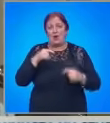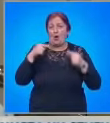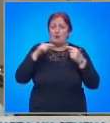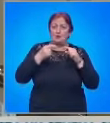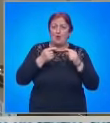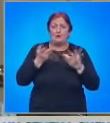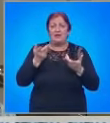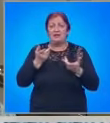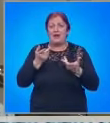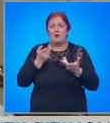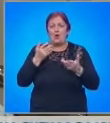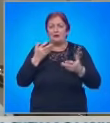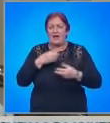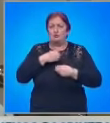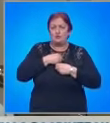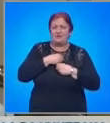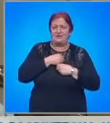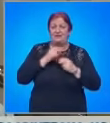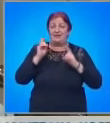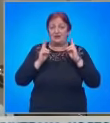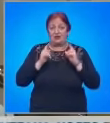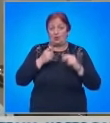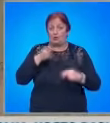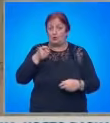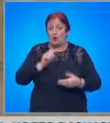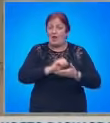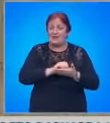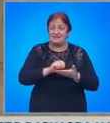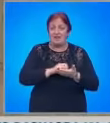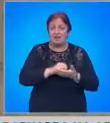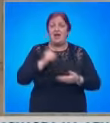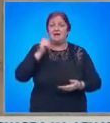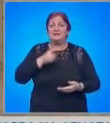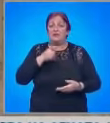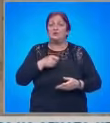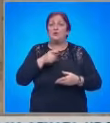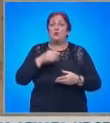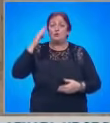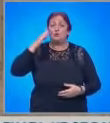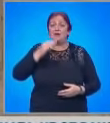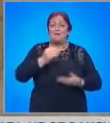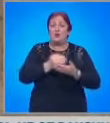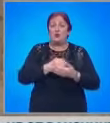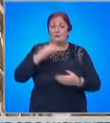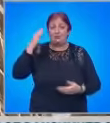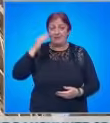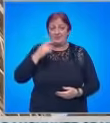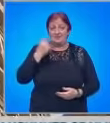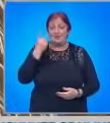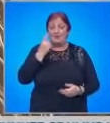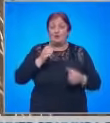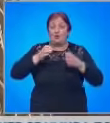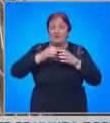оспорвани някои от най-чувствителните решения, които той е издал. Заповедите, с които служебният икономически министър в